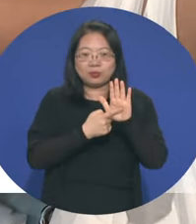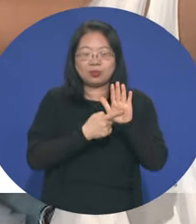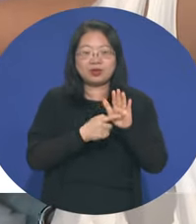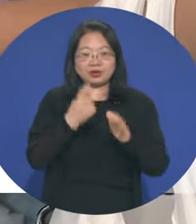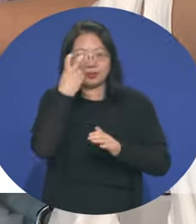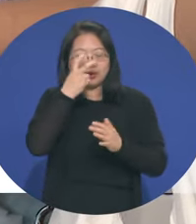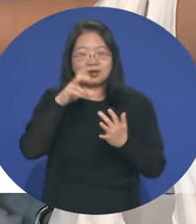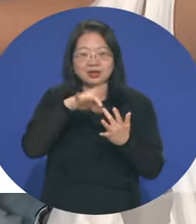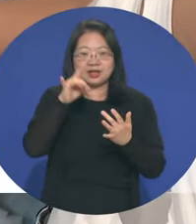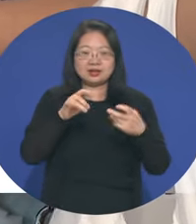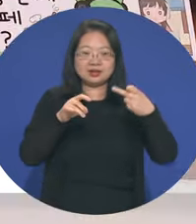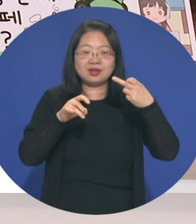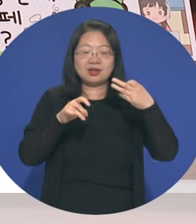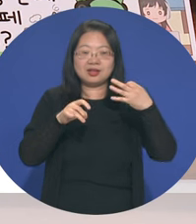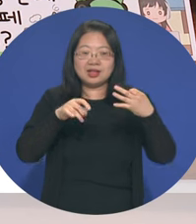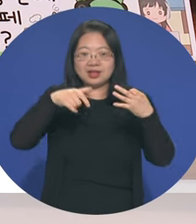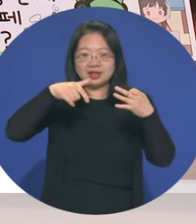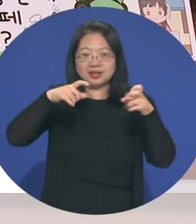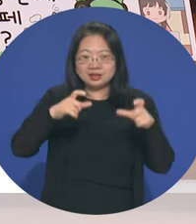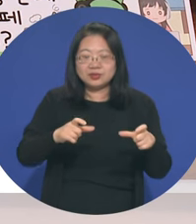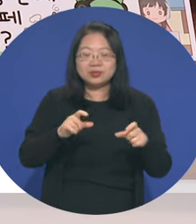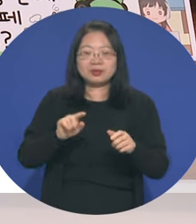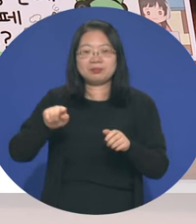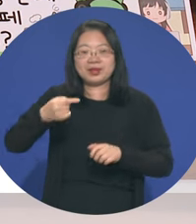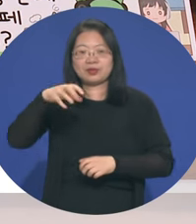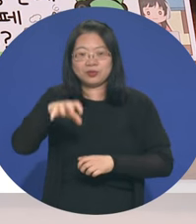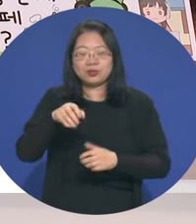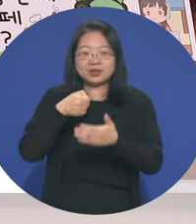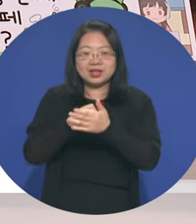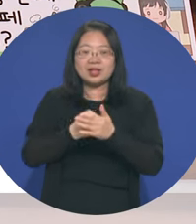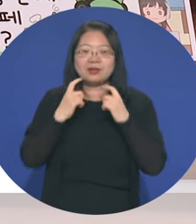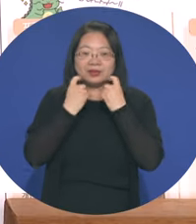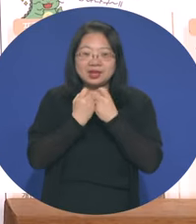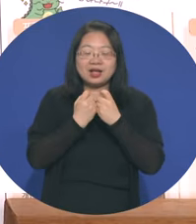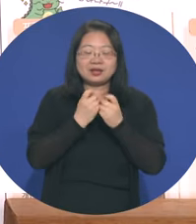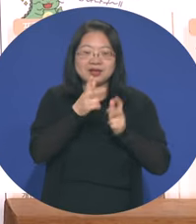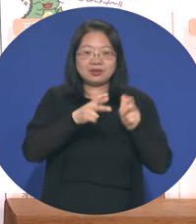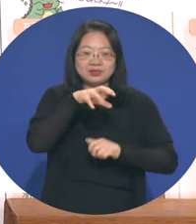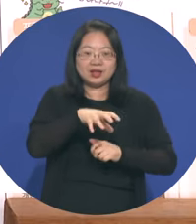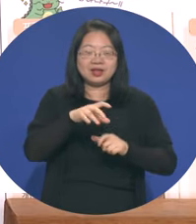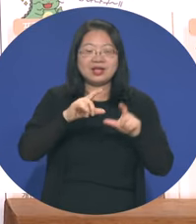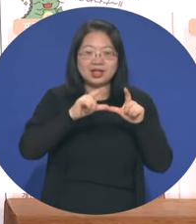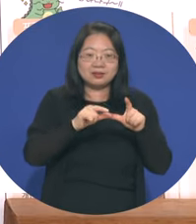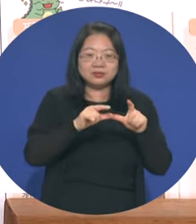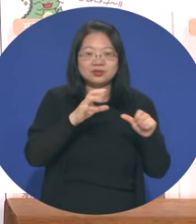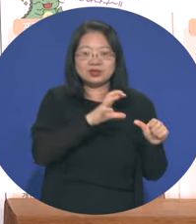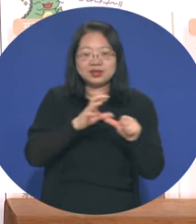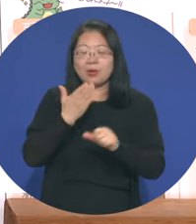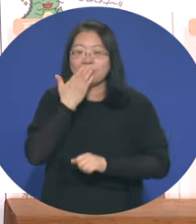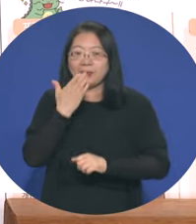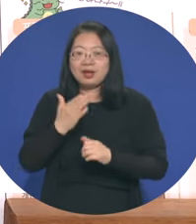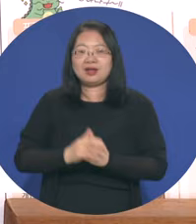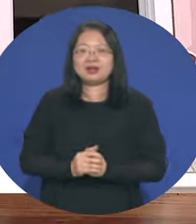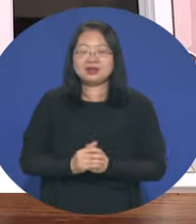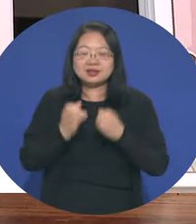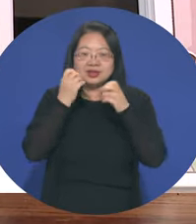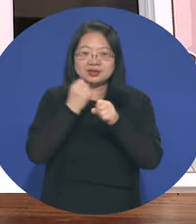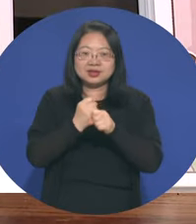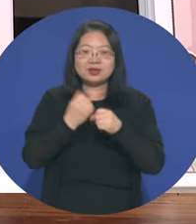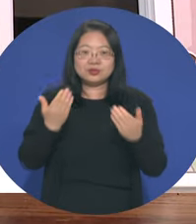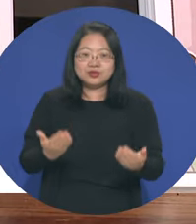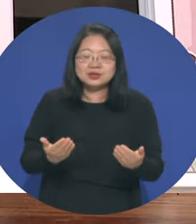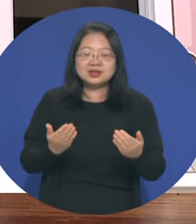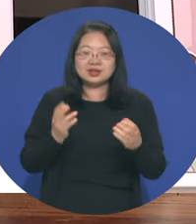공모를 통해 선정된 14개 시군에서 약 100곳을 지정해 민간 사업장의 공간 일부를 이용할 수 있도록 지원하고